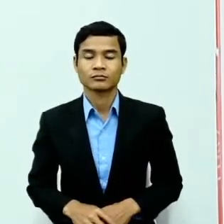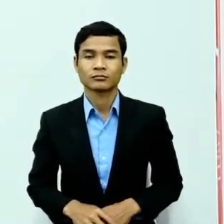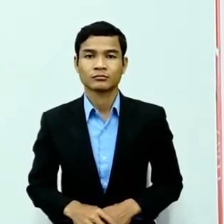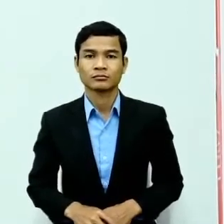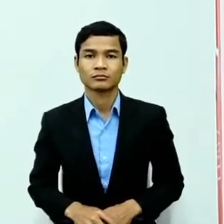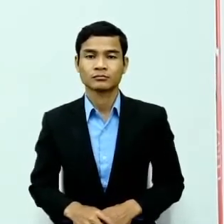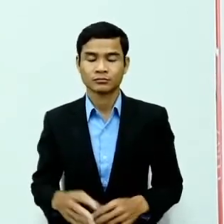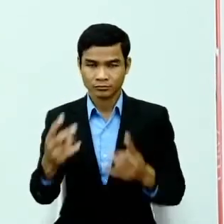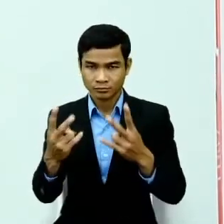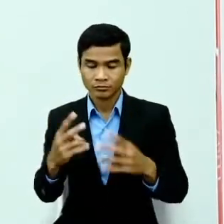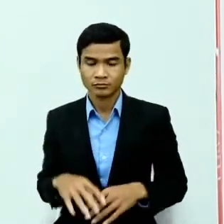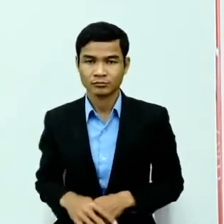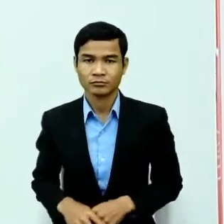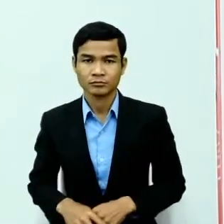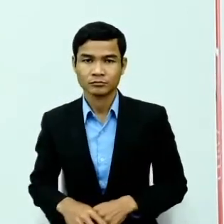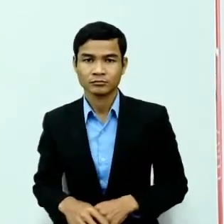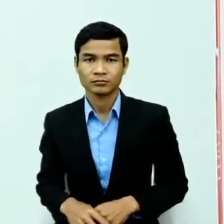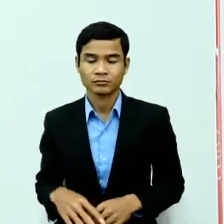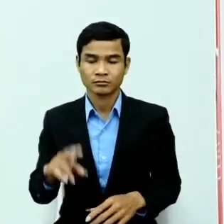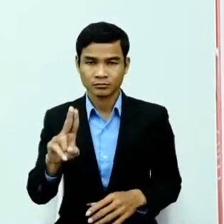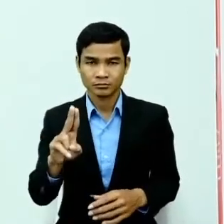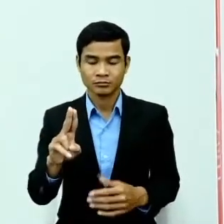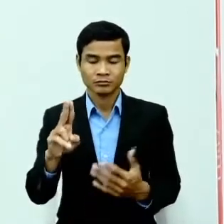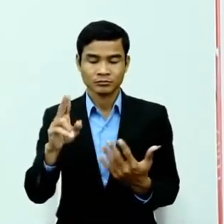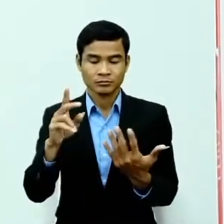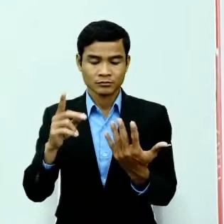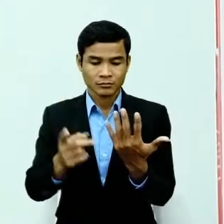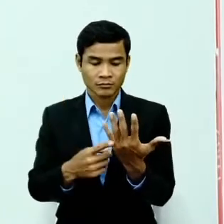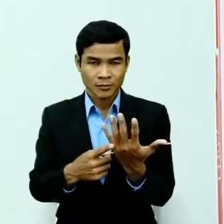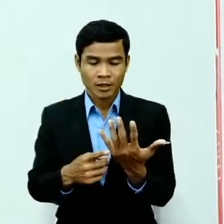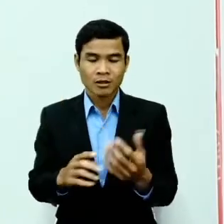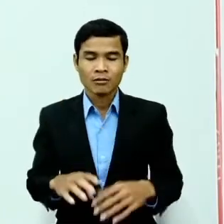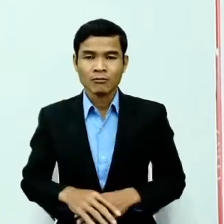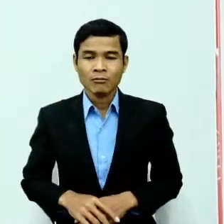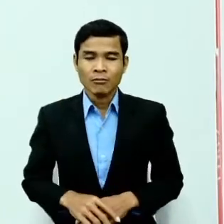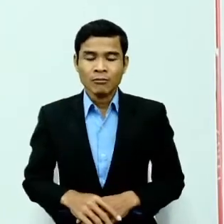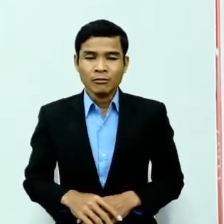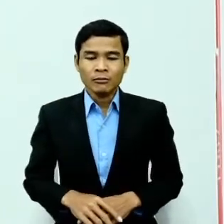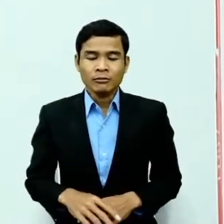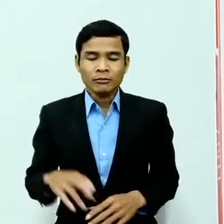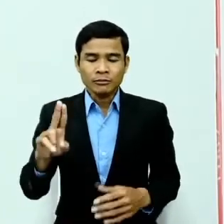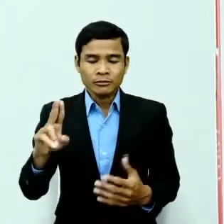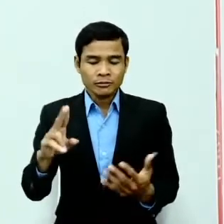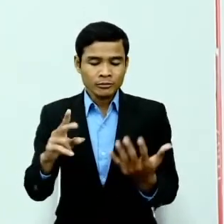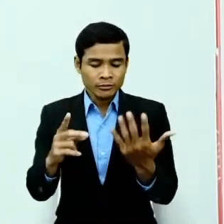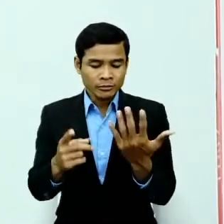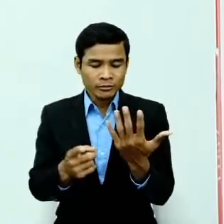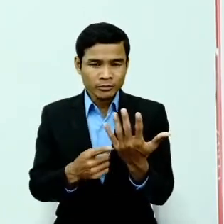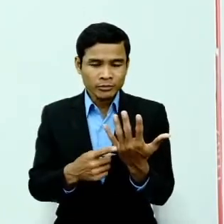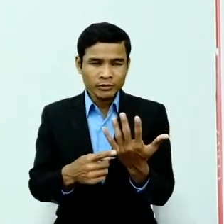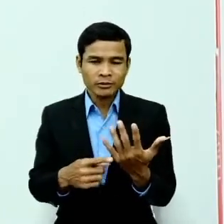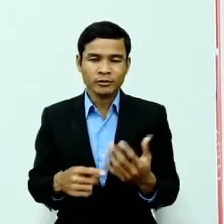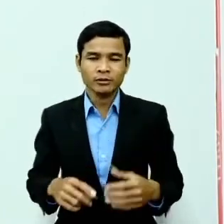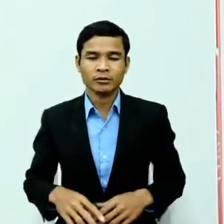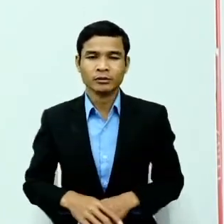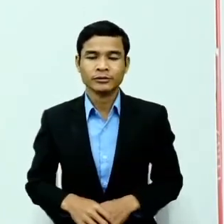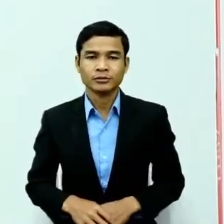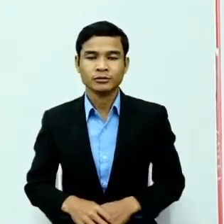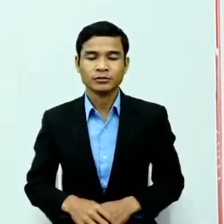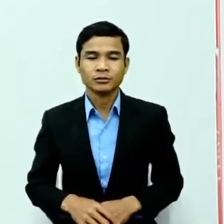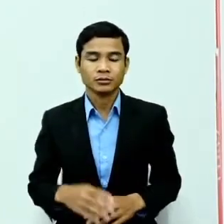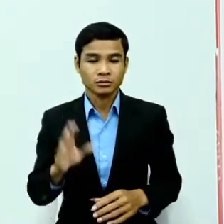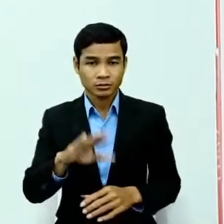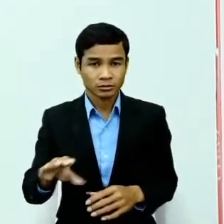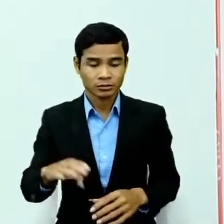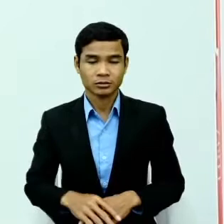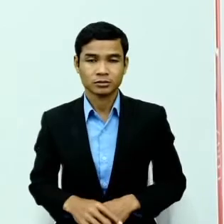vĩnh tiệm toán ó ai ai ó ai ai chà con